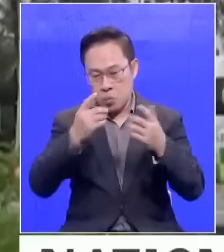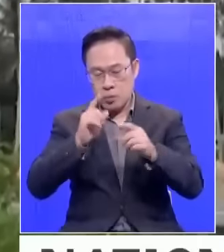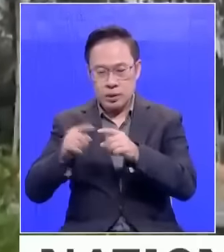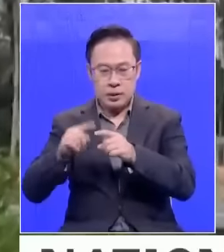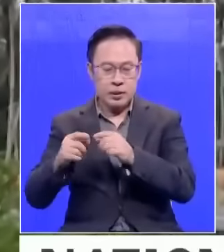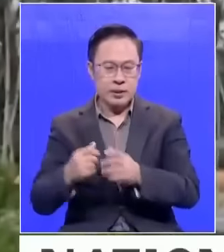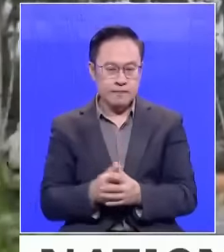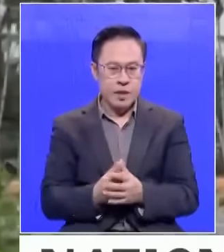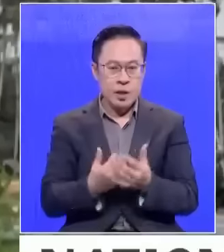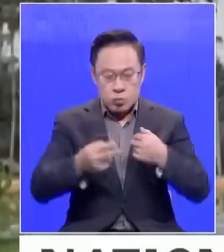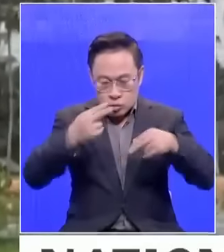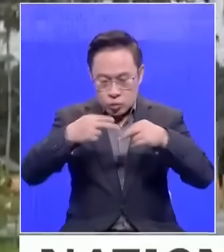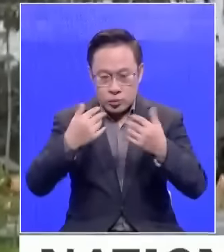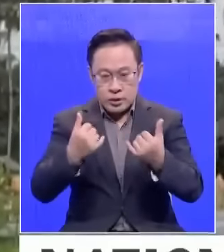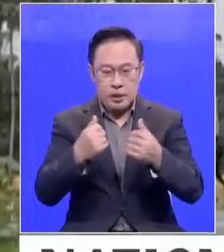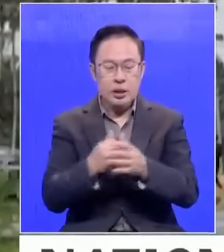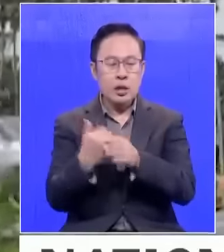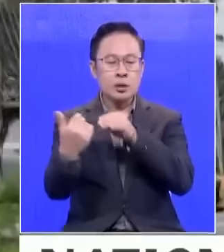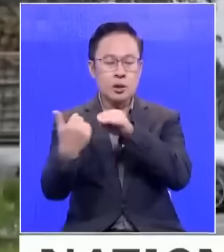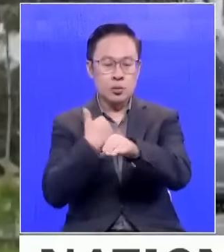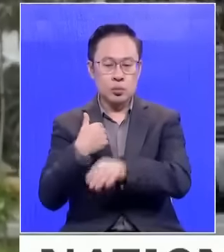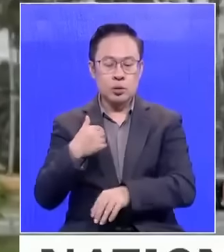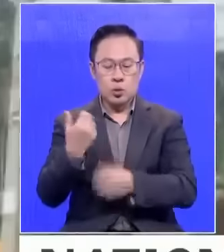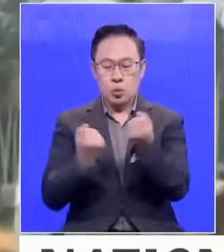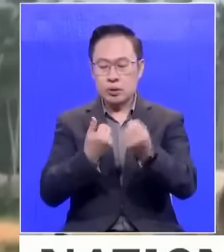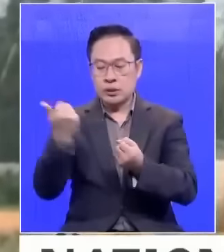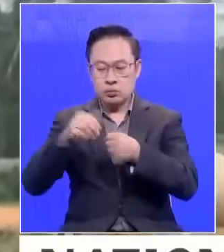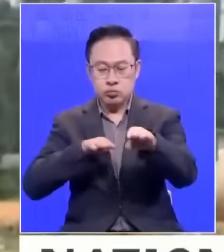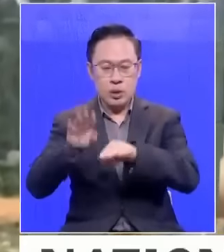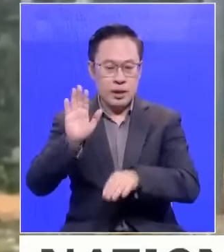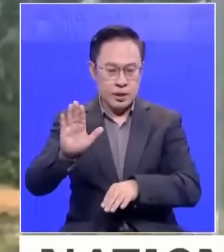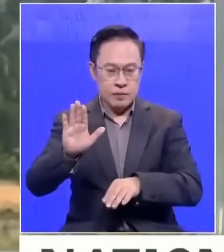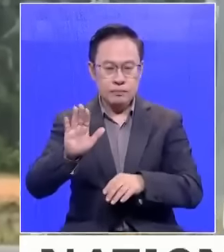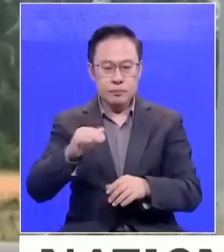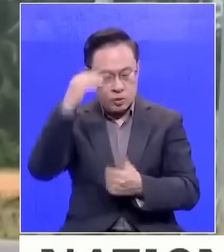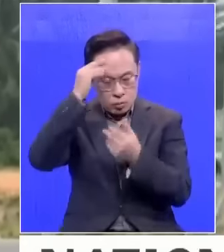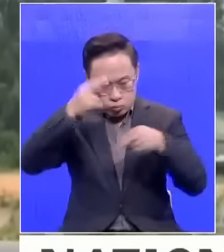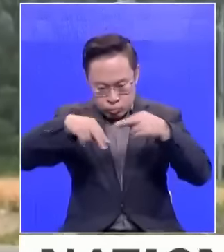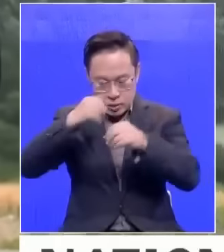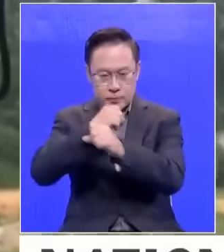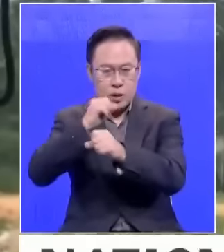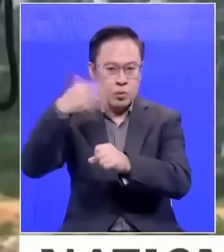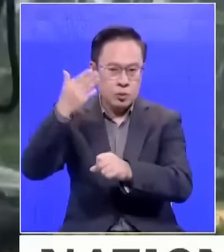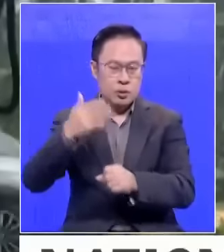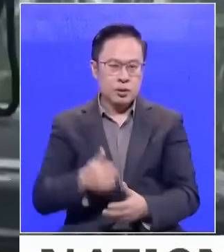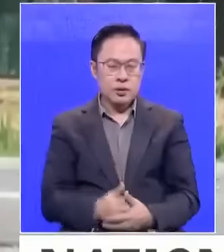ะก็ตอนนี้ก็มีการปิดกั้นพื้นที่เป็นที่เรียบร้อยแล้วนะคะ